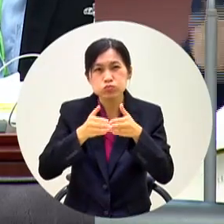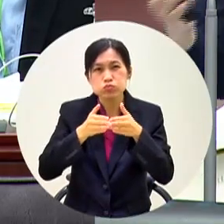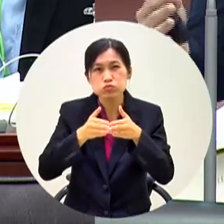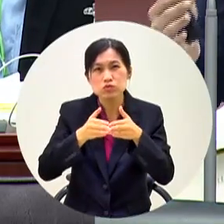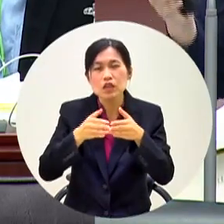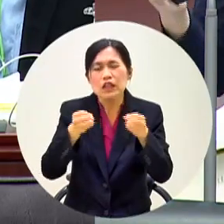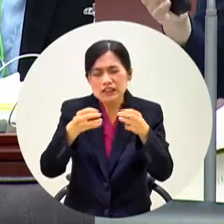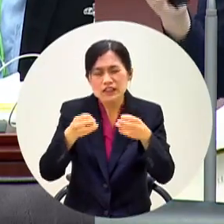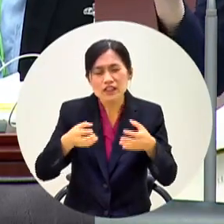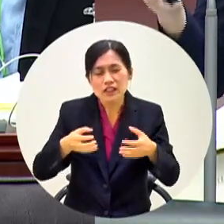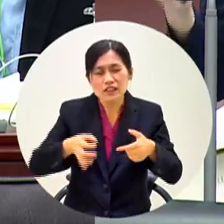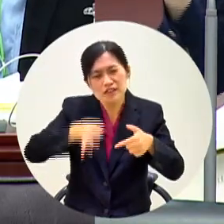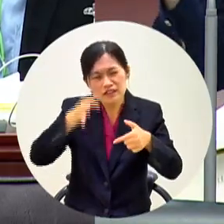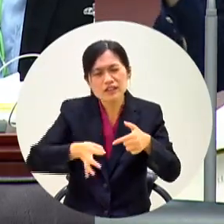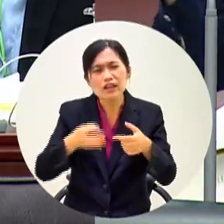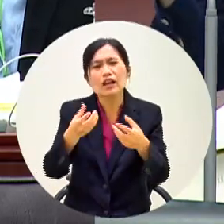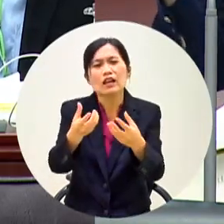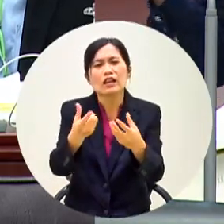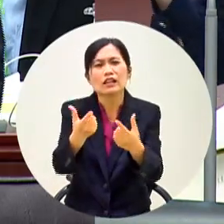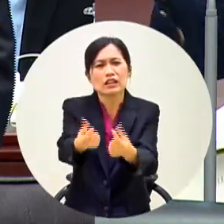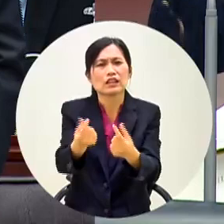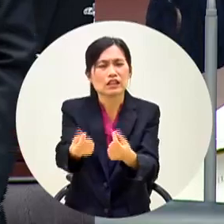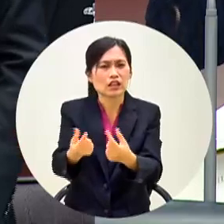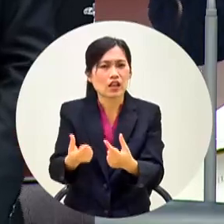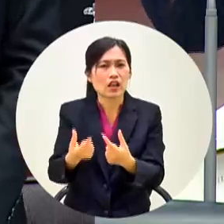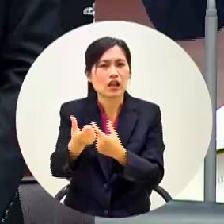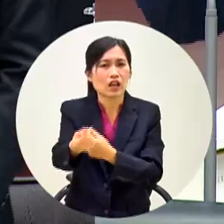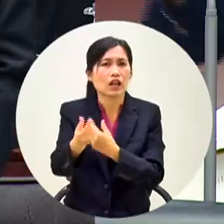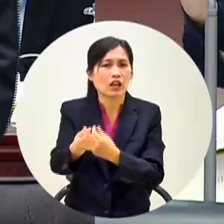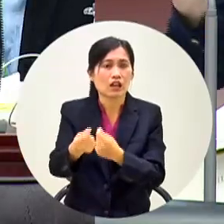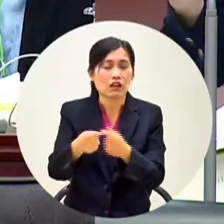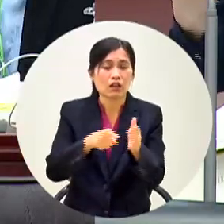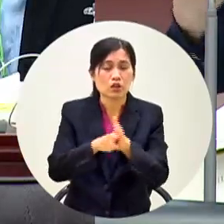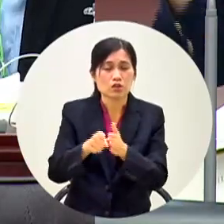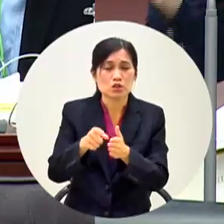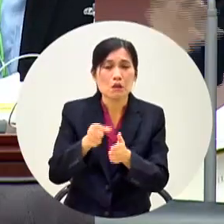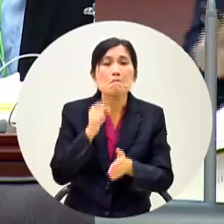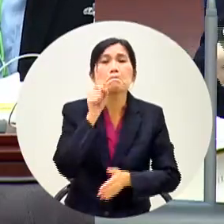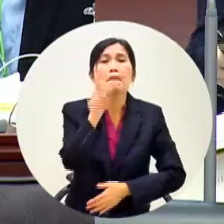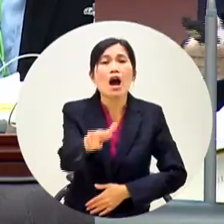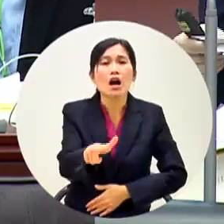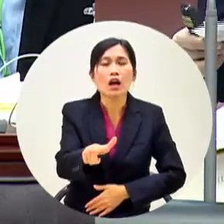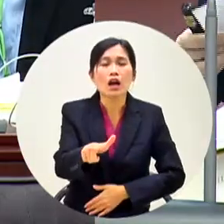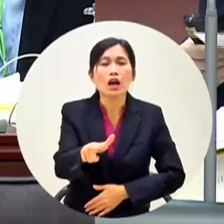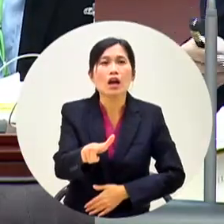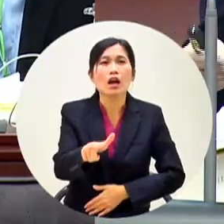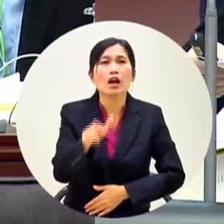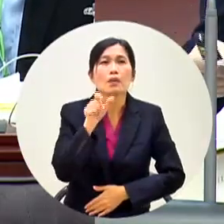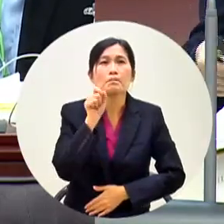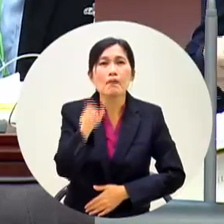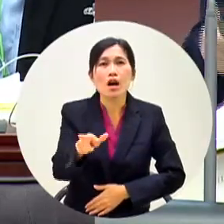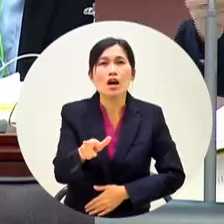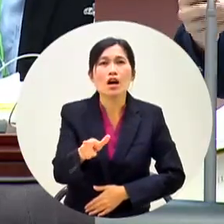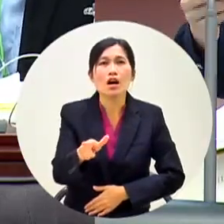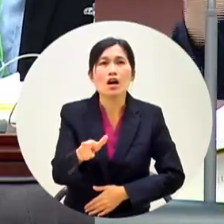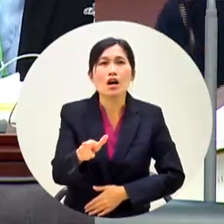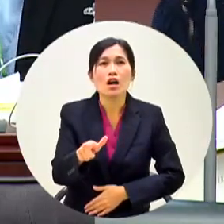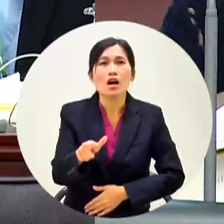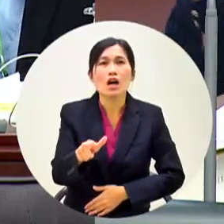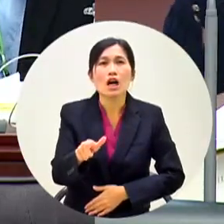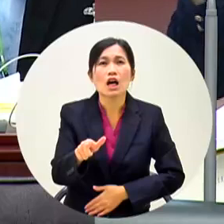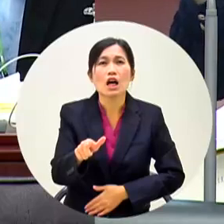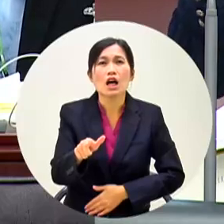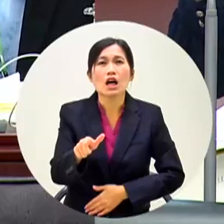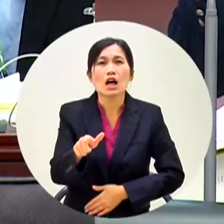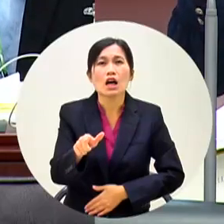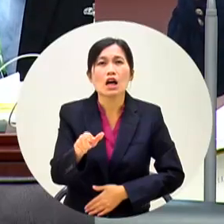构， 协议 架构也是一样，它是一个反正就是直接就是买了，然后付钱给民众。 协议架构， 好，协议架构